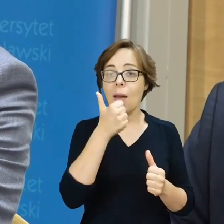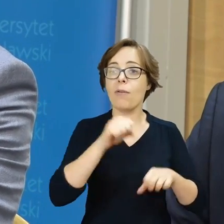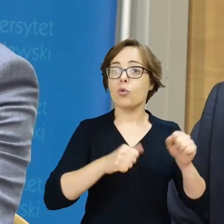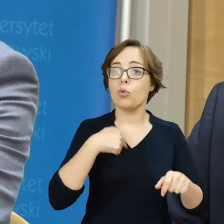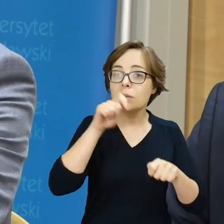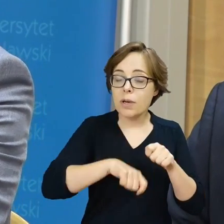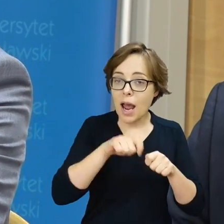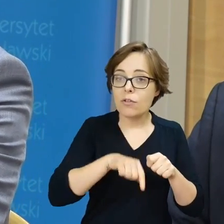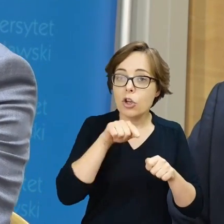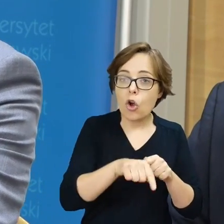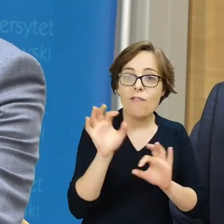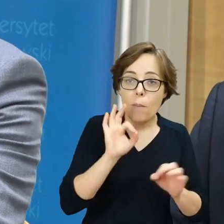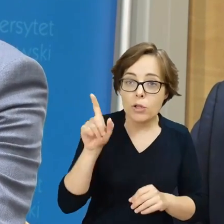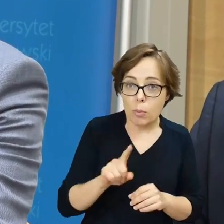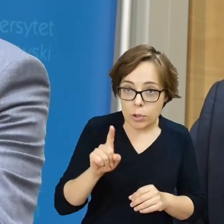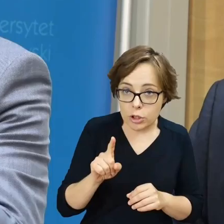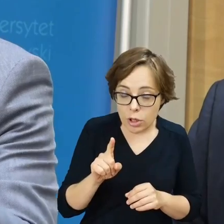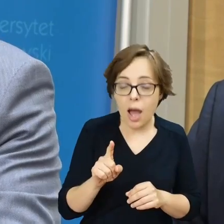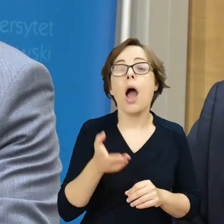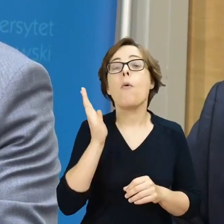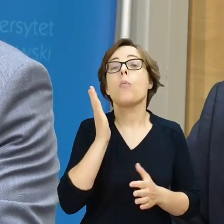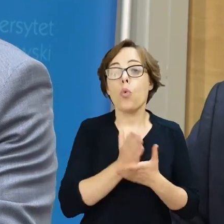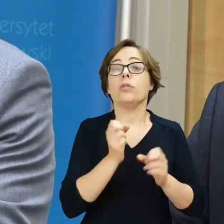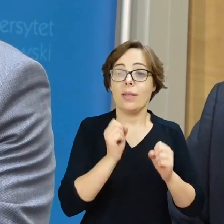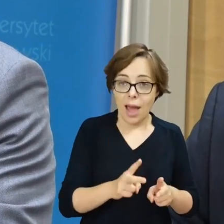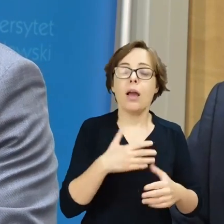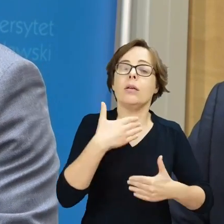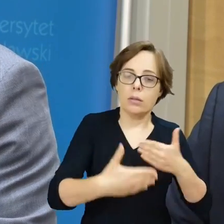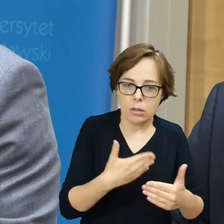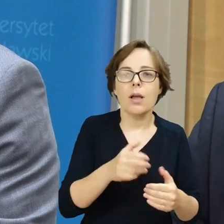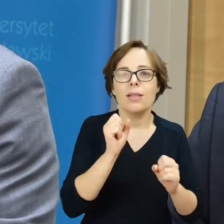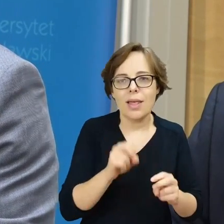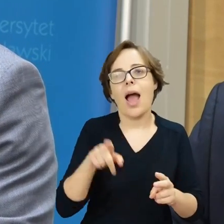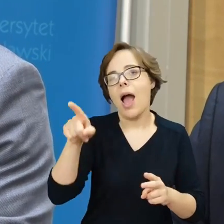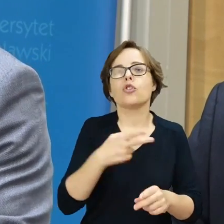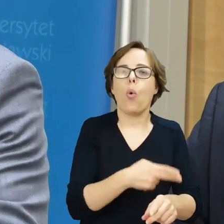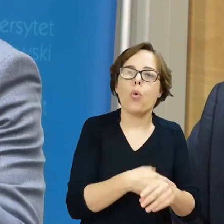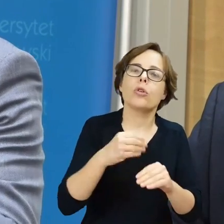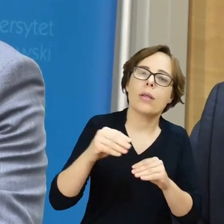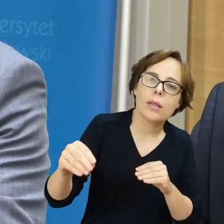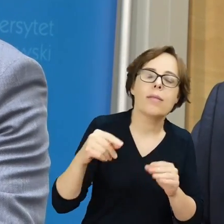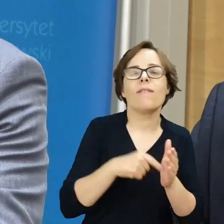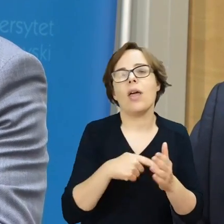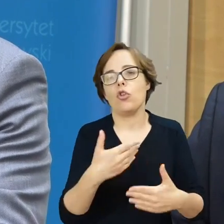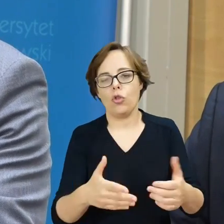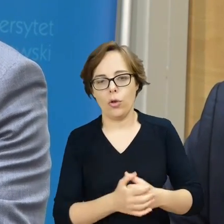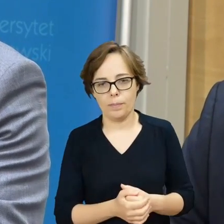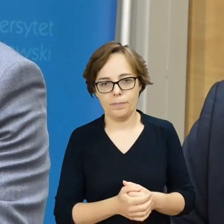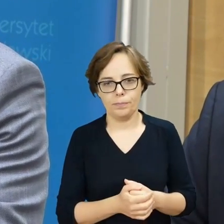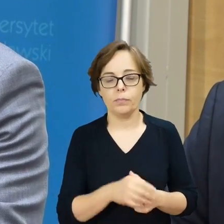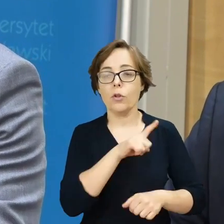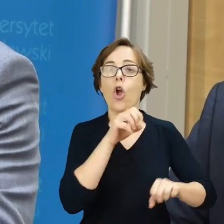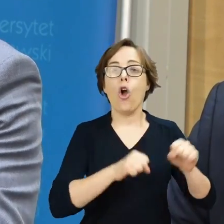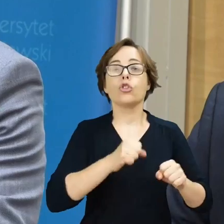jest bezczynność i w konsekwencji możemy to czy to. To jest, no tu już przesądzone, że to jest informacja publiczna, bo wydał decyzję i my tą